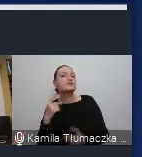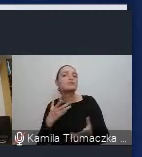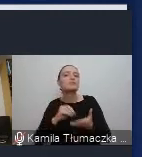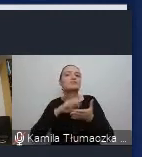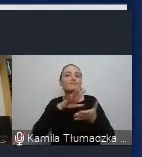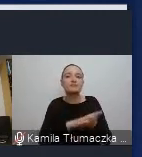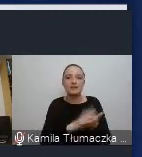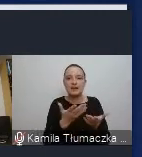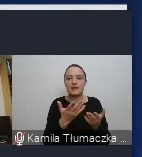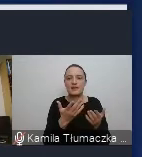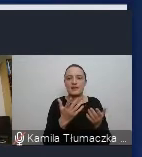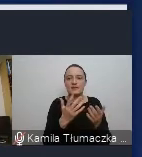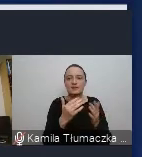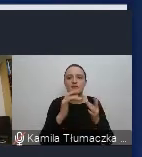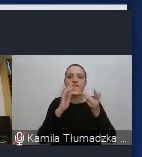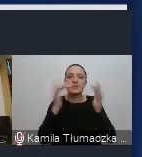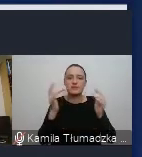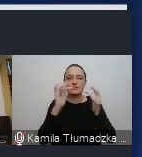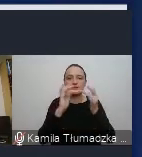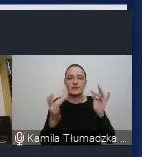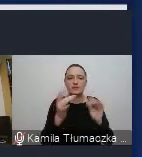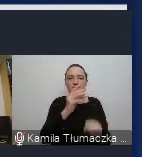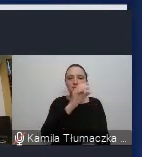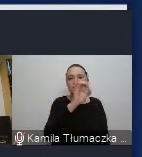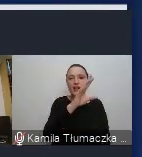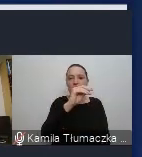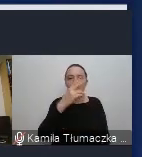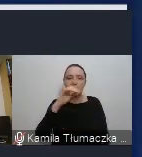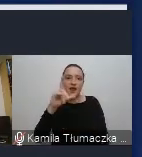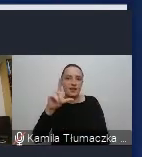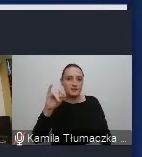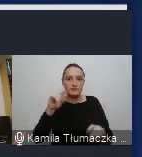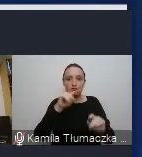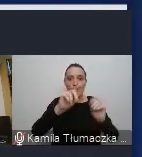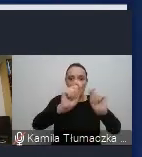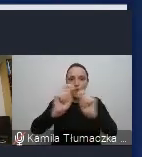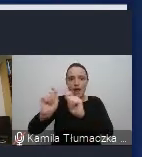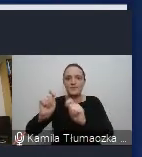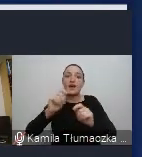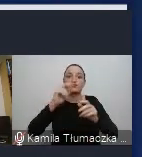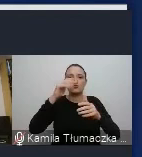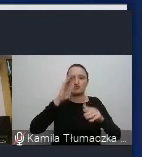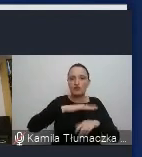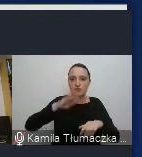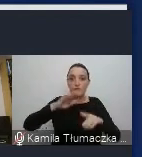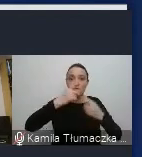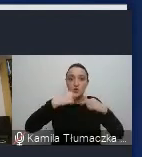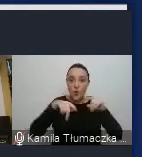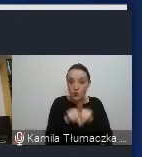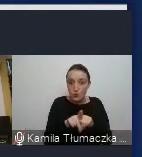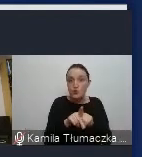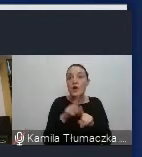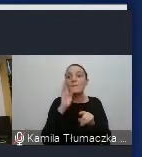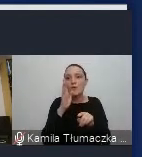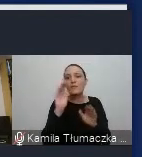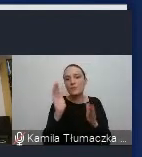w takiej karteczce z Geniali. Tutaj się to wszystko uruchamia, dziecko normalnie robi. Następnie może